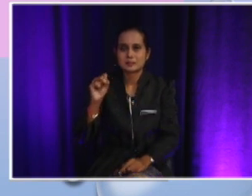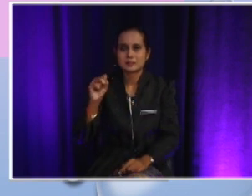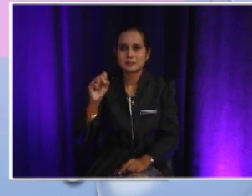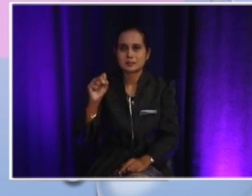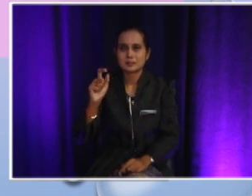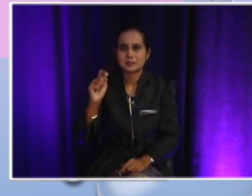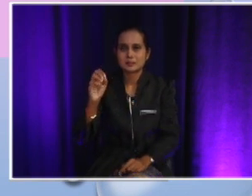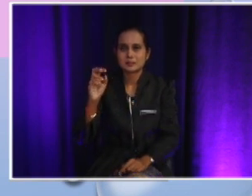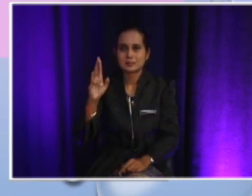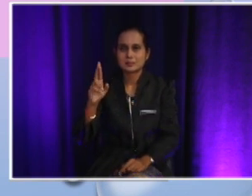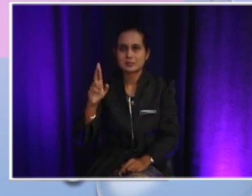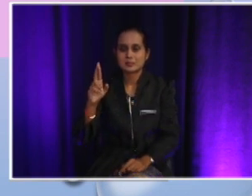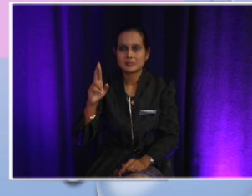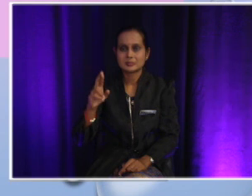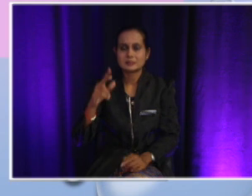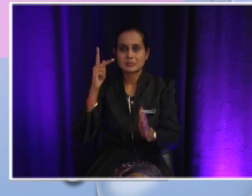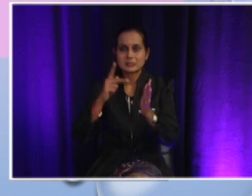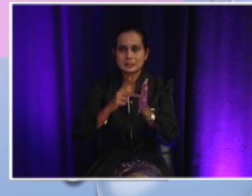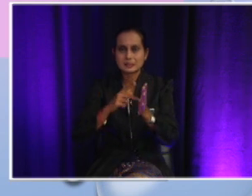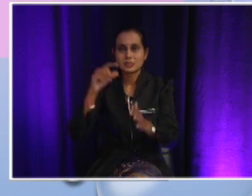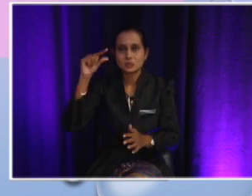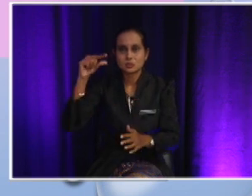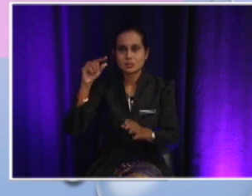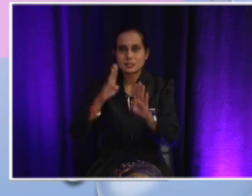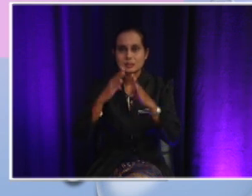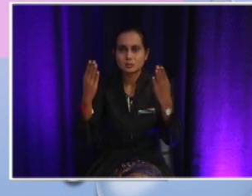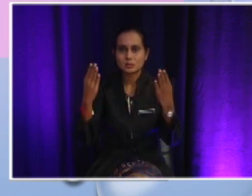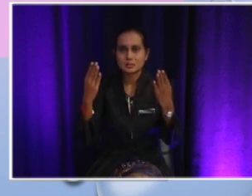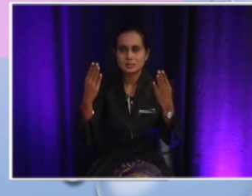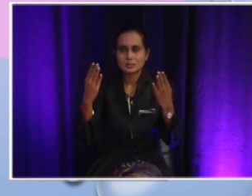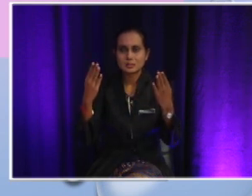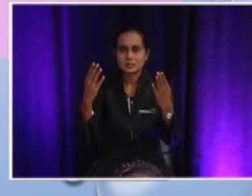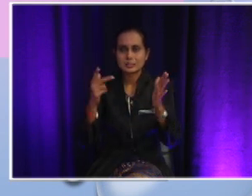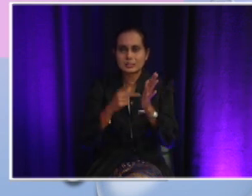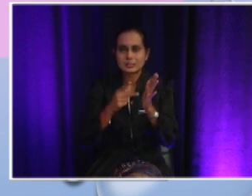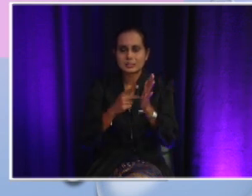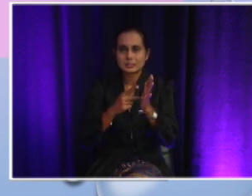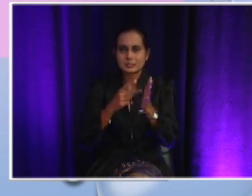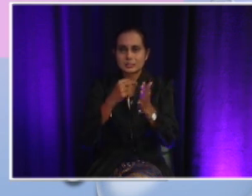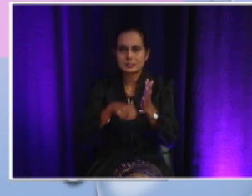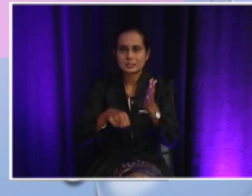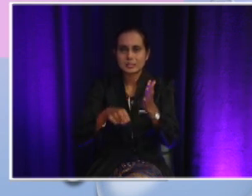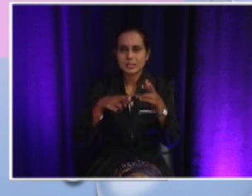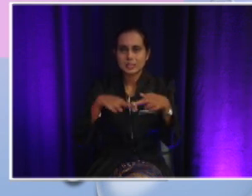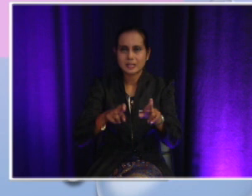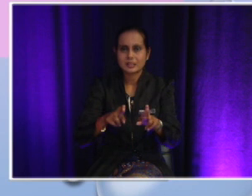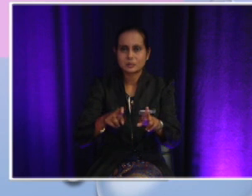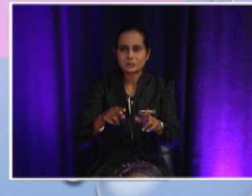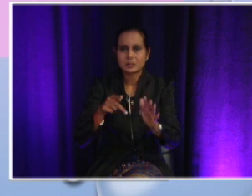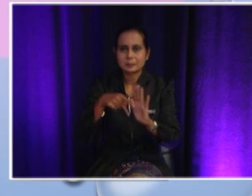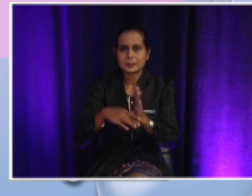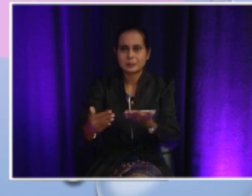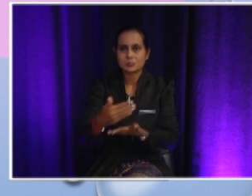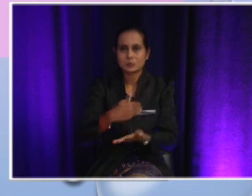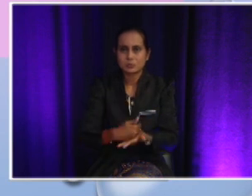ya. Apabila transistor berkendali sebagai switch terbuka, okey, hitung nilai arus pemungut.